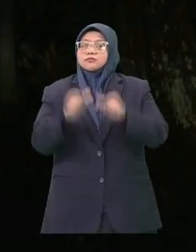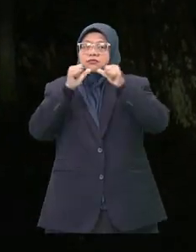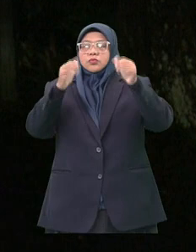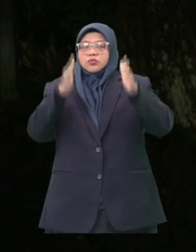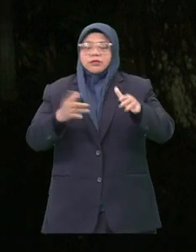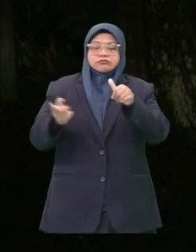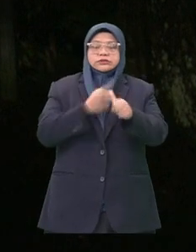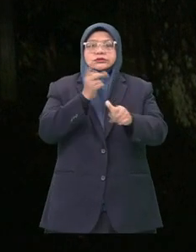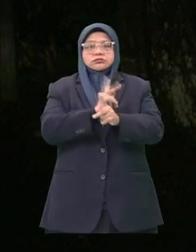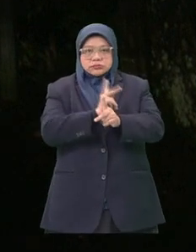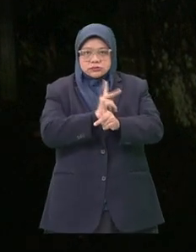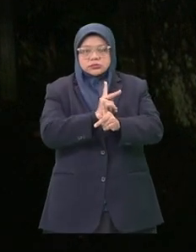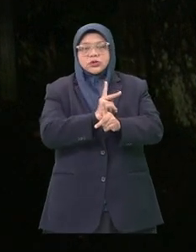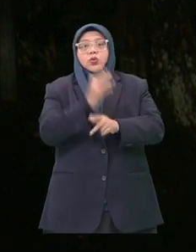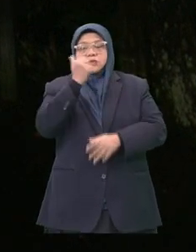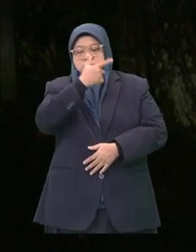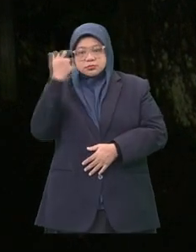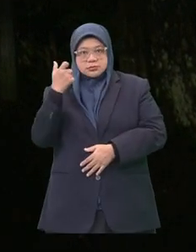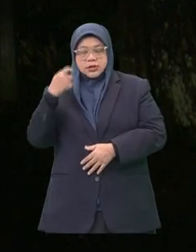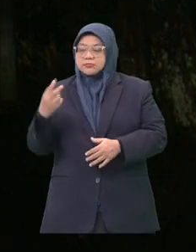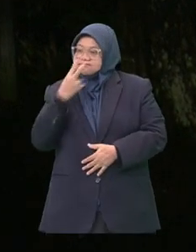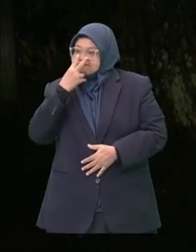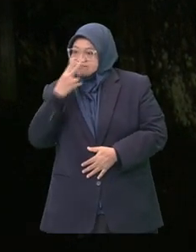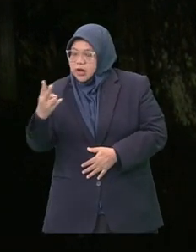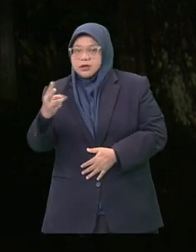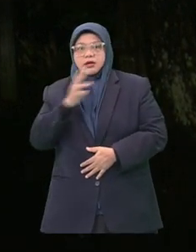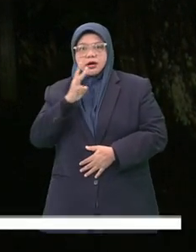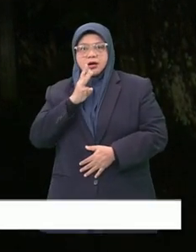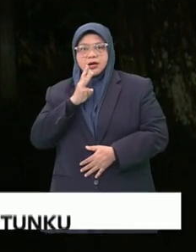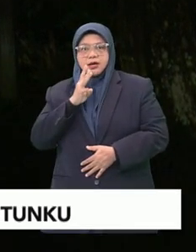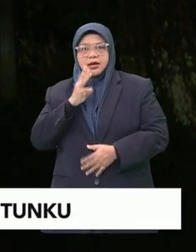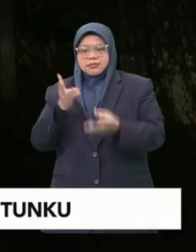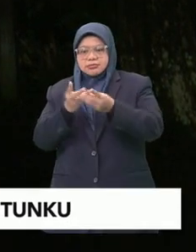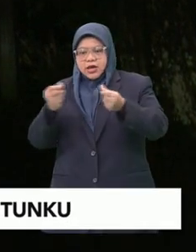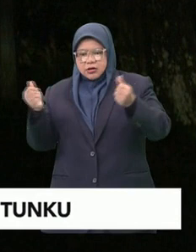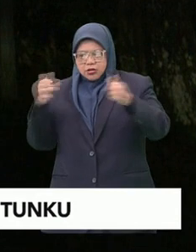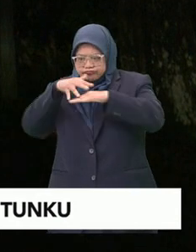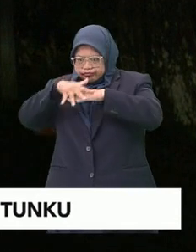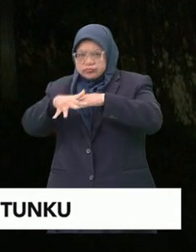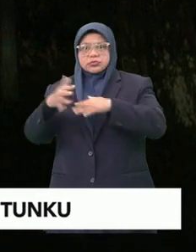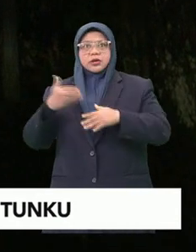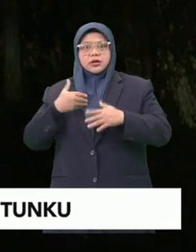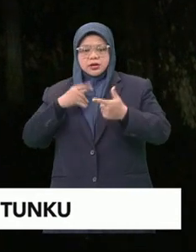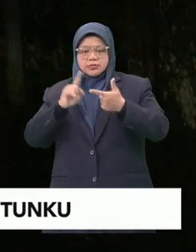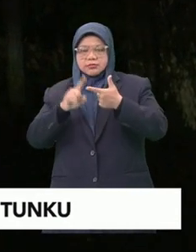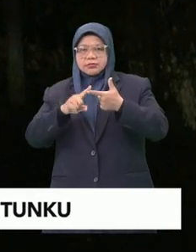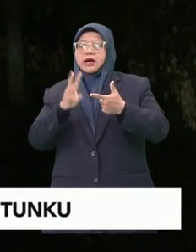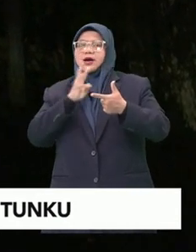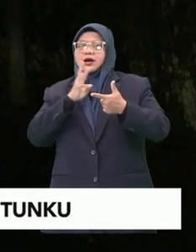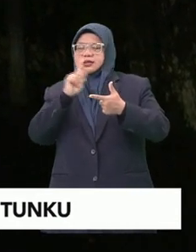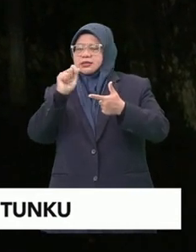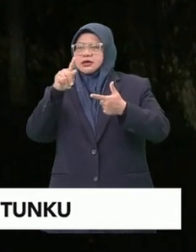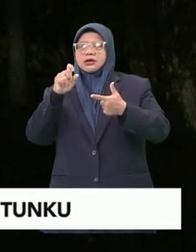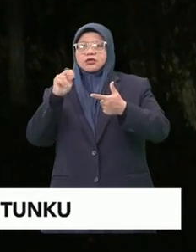perlu berhati-hati sekiranya satu, terlihat aliran air keluar terus dari tanah. Kemudian kedua, ada takungan air di kaki bukit ataupun